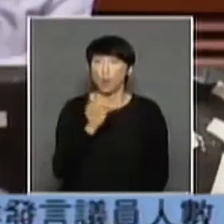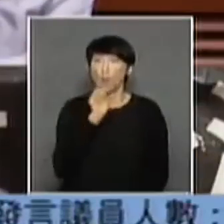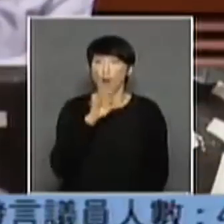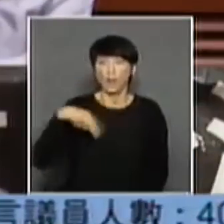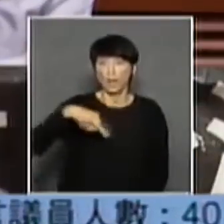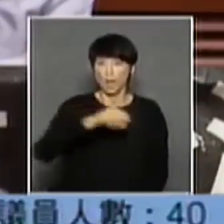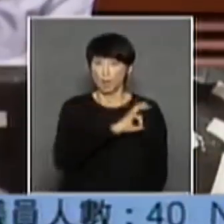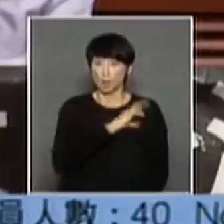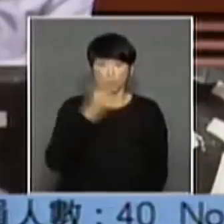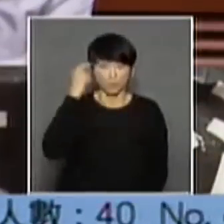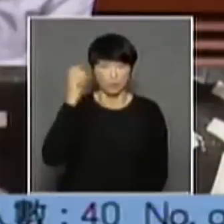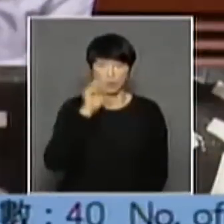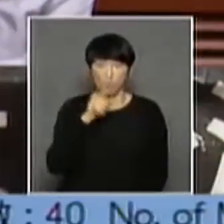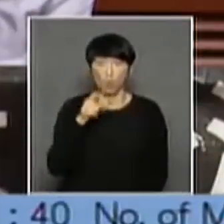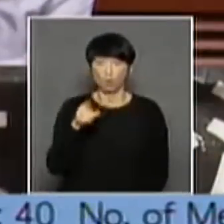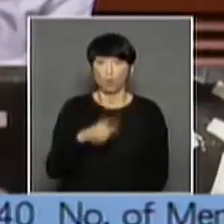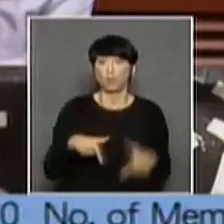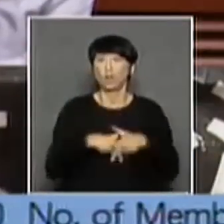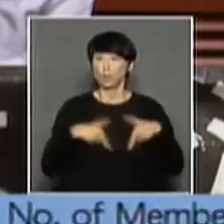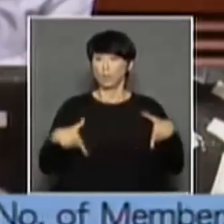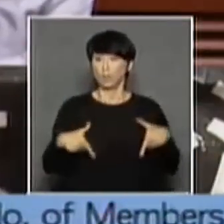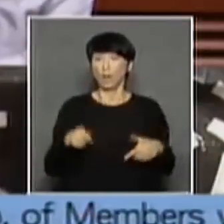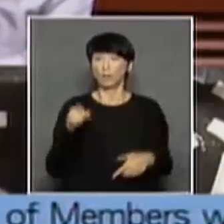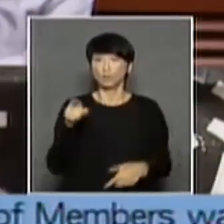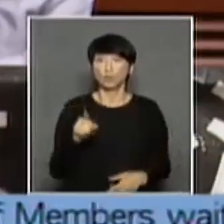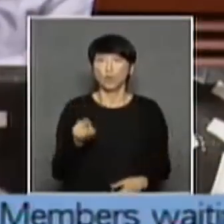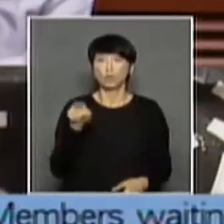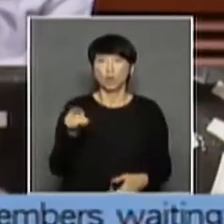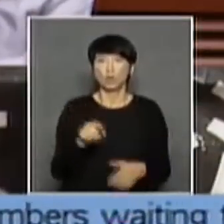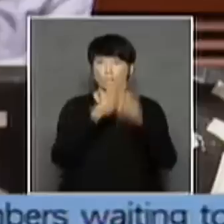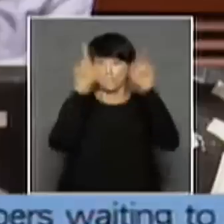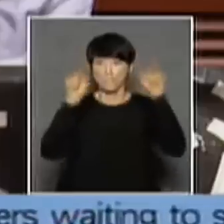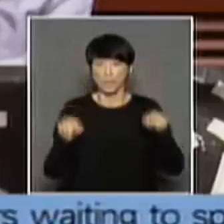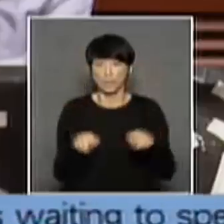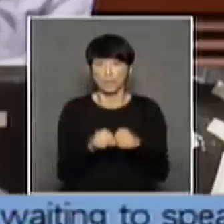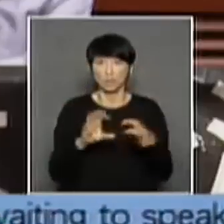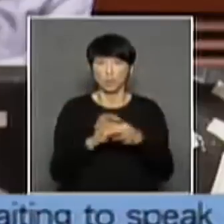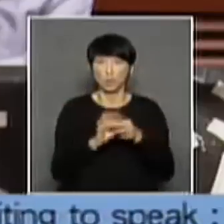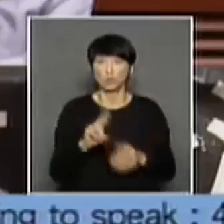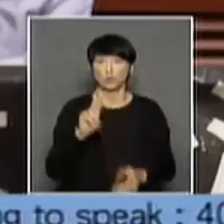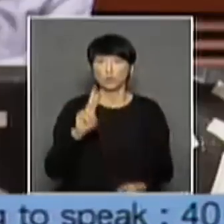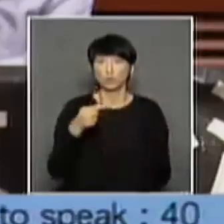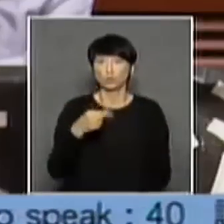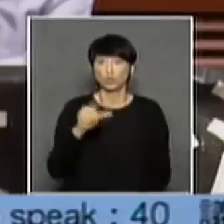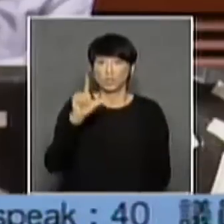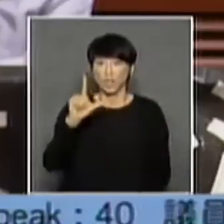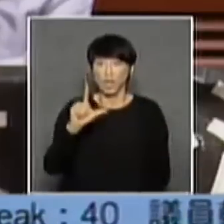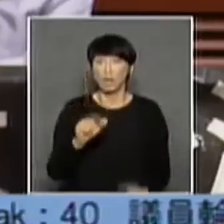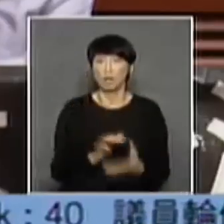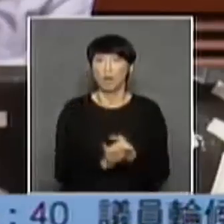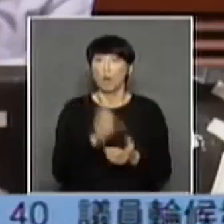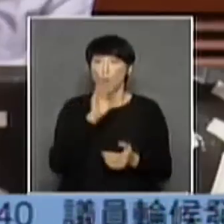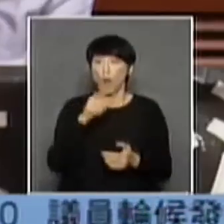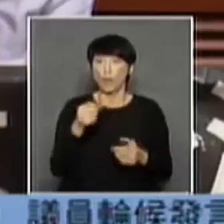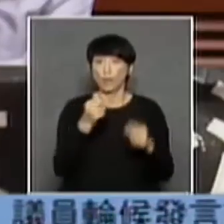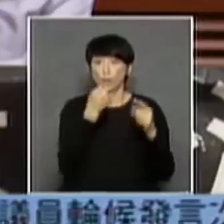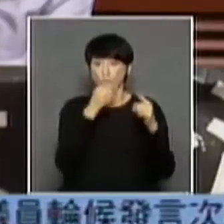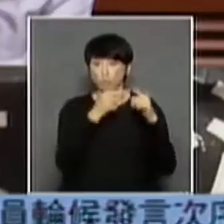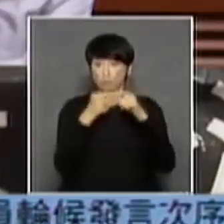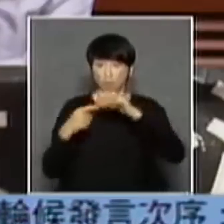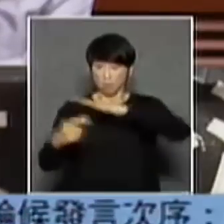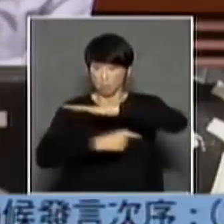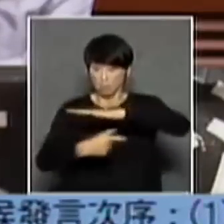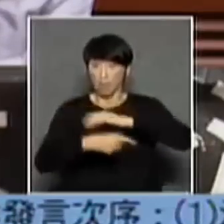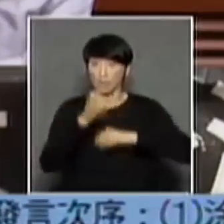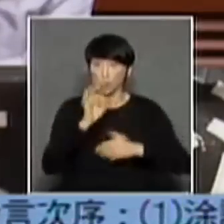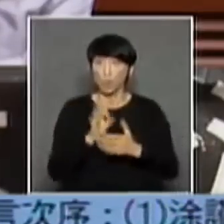他够不够胆将他和 UGL 的文件公开给香港人看看，看看他有没有贪过污。